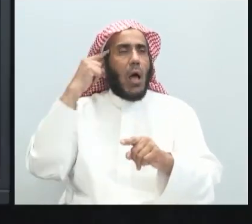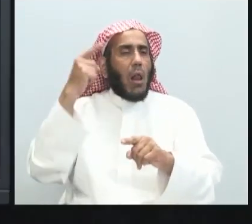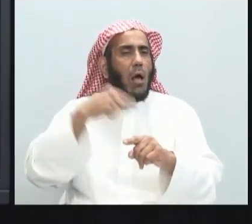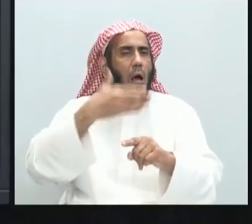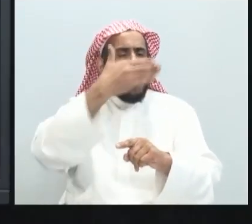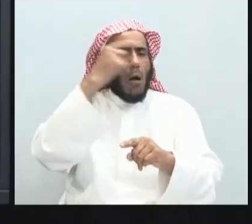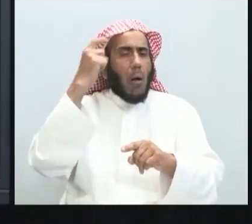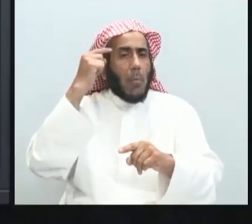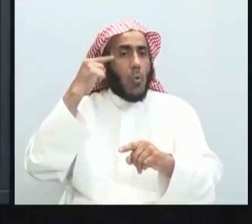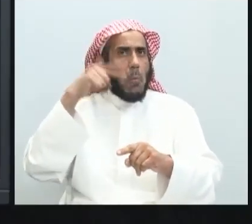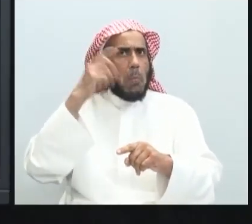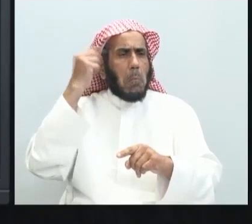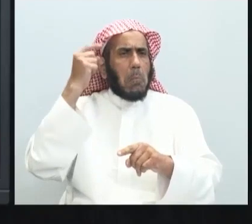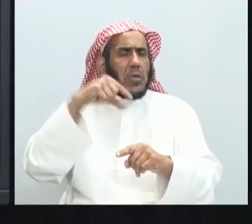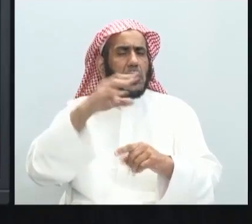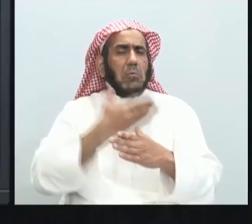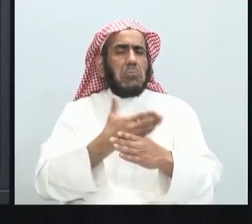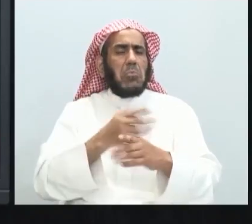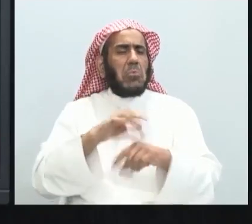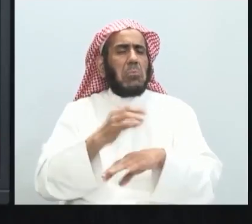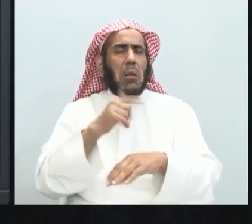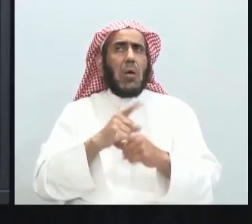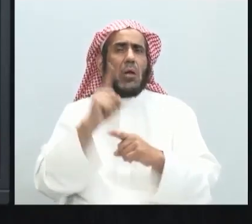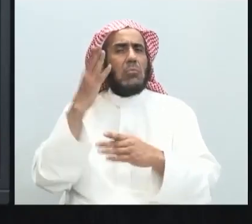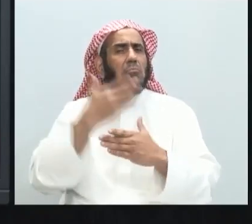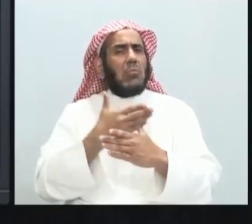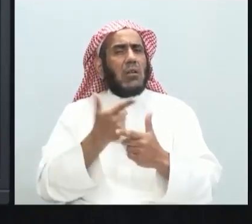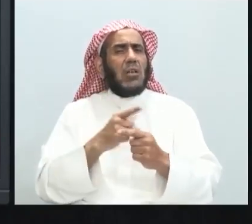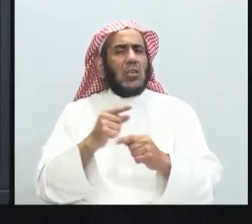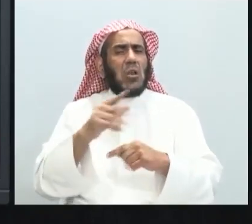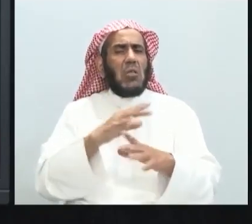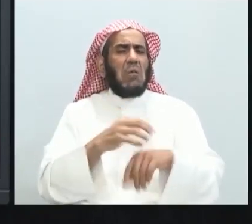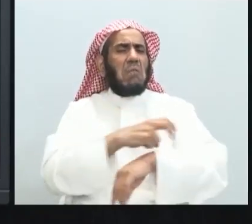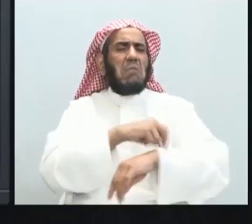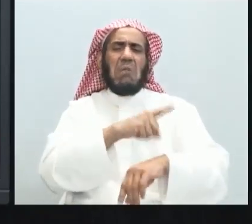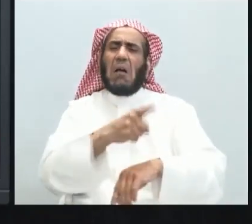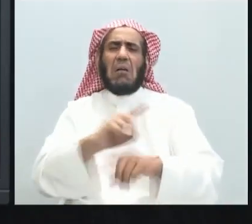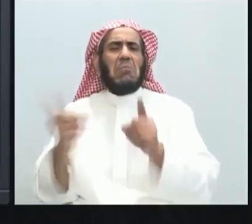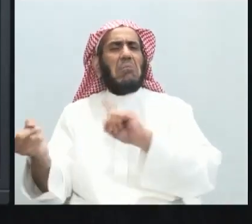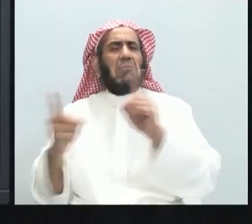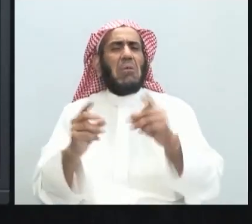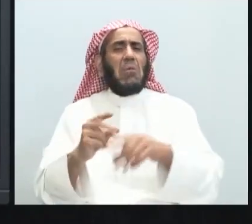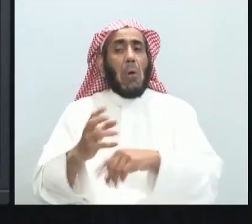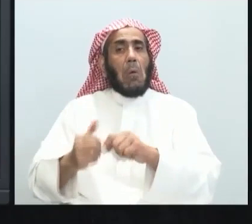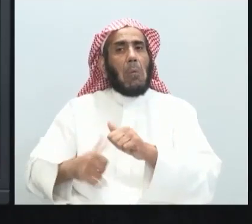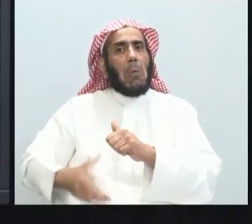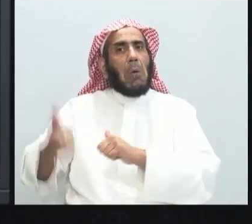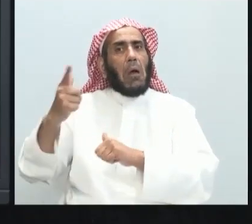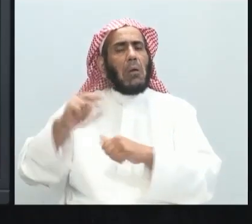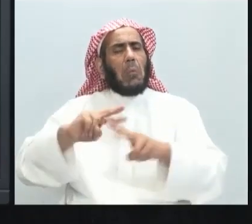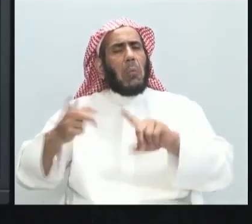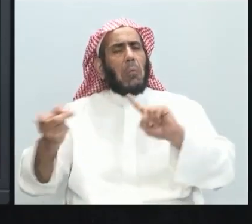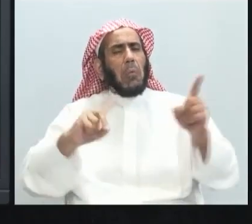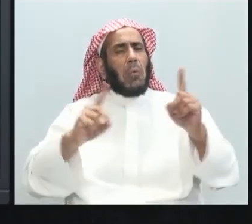بصير فقد يقول بعض الناس لماذا الله تعالى قد جعل هذا فقيرا معدما وذاك غنيا